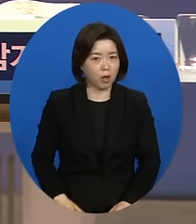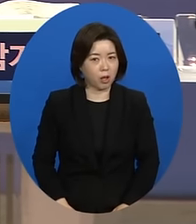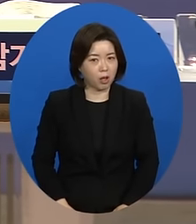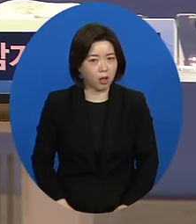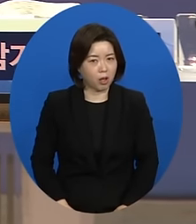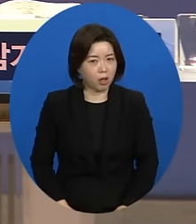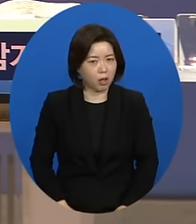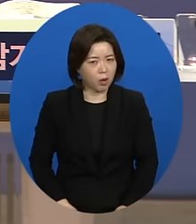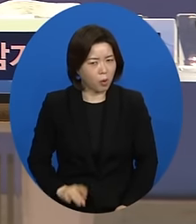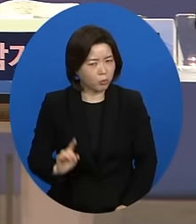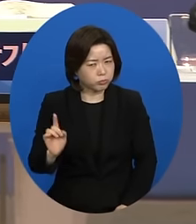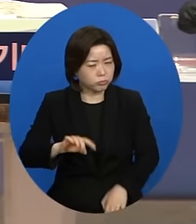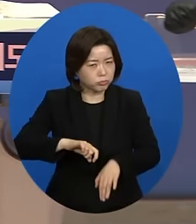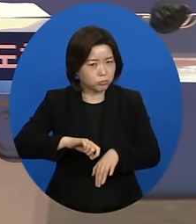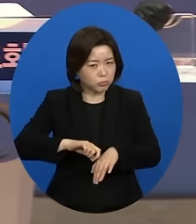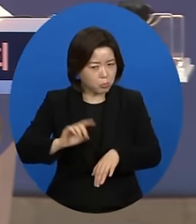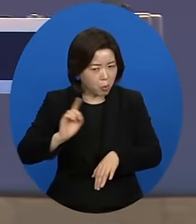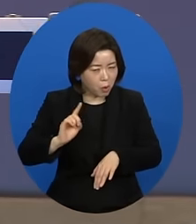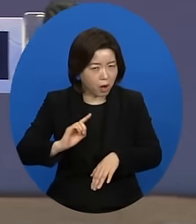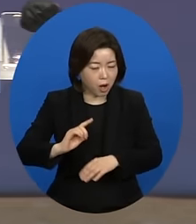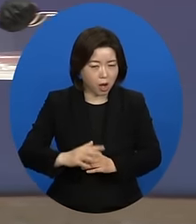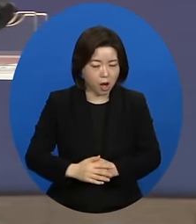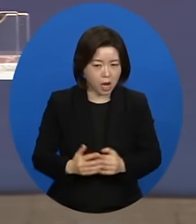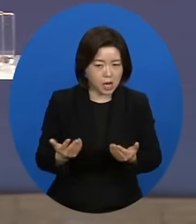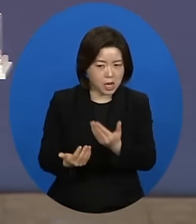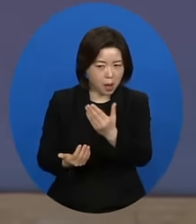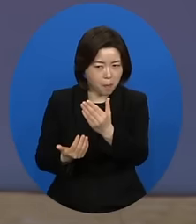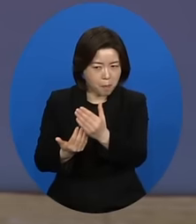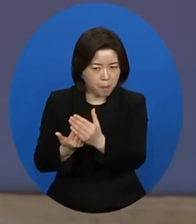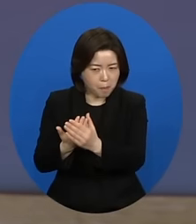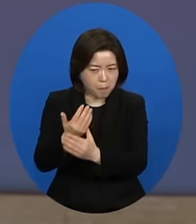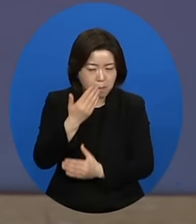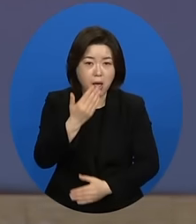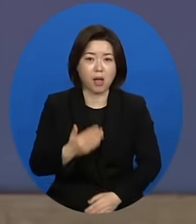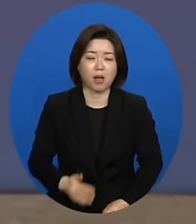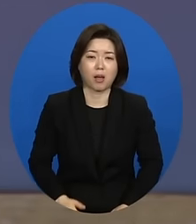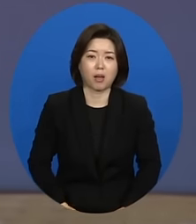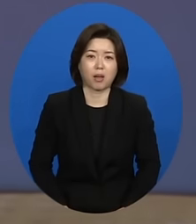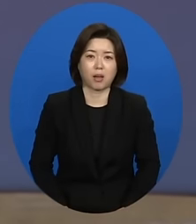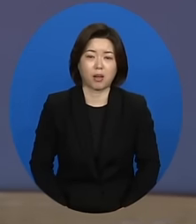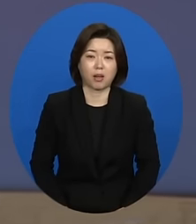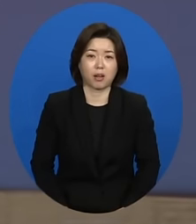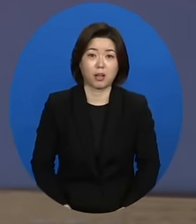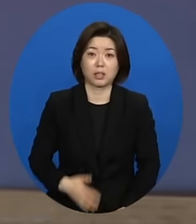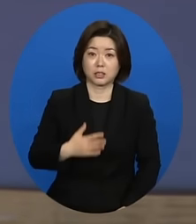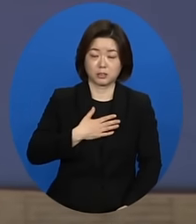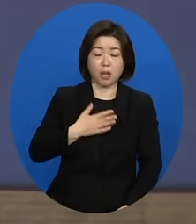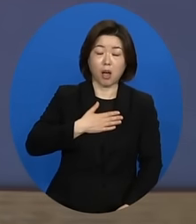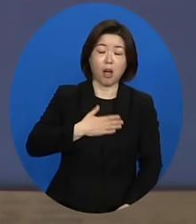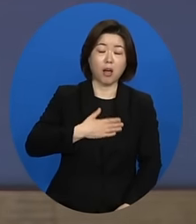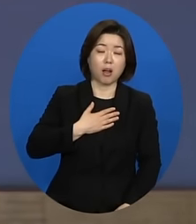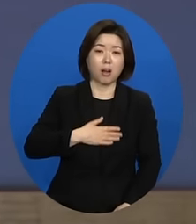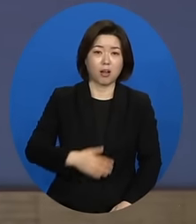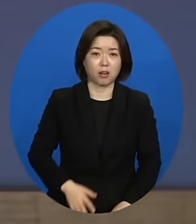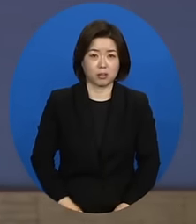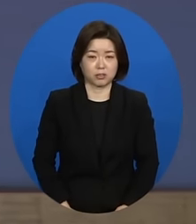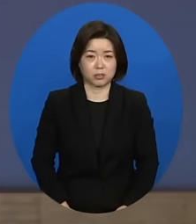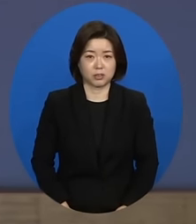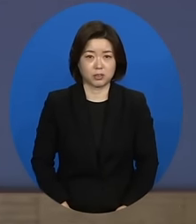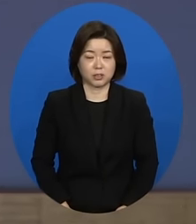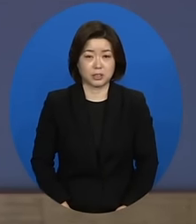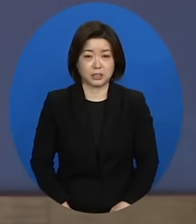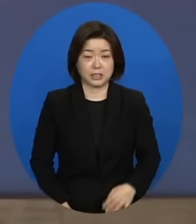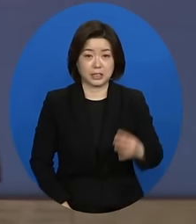has to be done. 뭔가 일어나고 있다는 사실입니다. 왜? 제가 알아요.